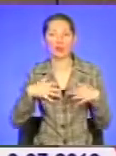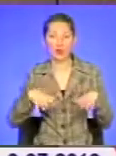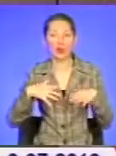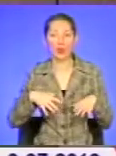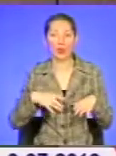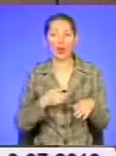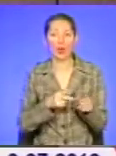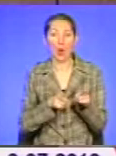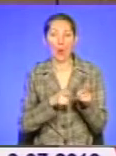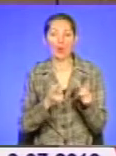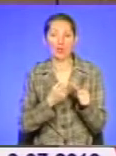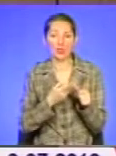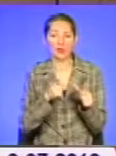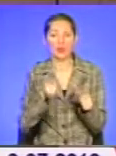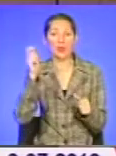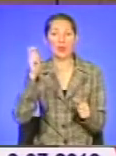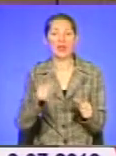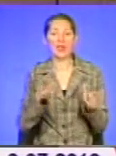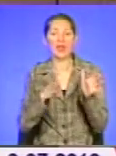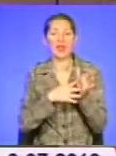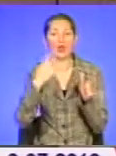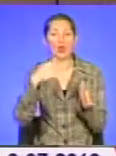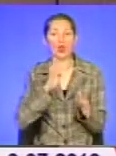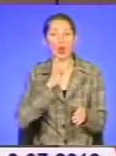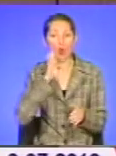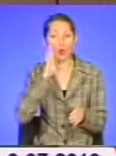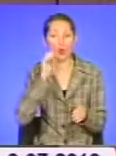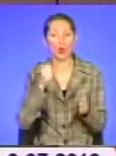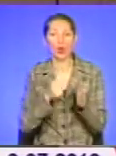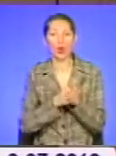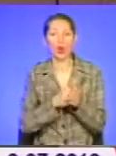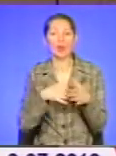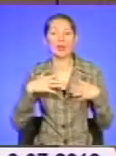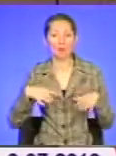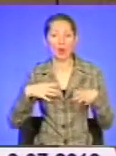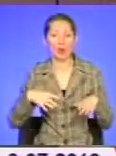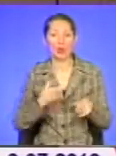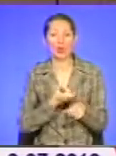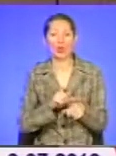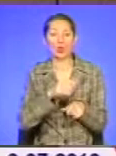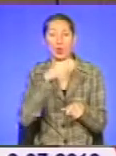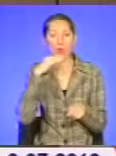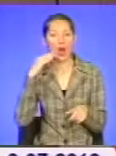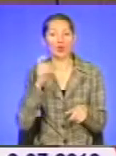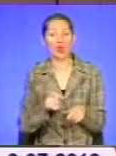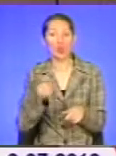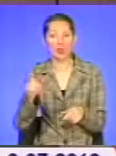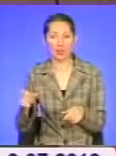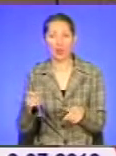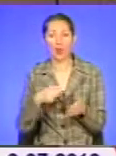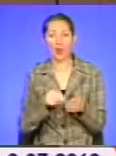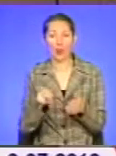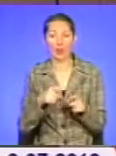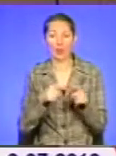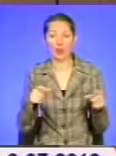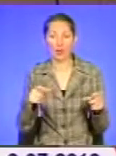Хмельницьк-Сімферополь, цей поїзд так називається. Він приїжджає в 9:40 ранку до Сімферополя, і дуже багато пасажирів купують